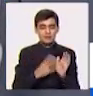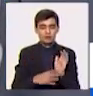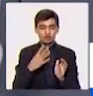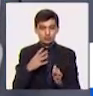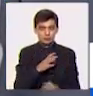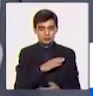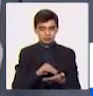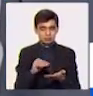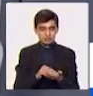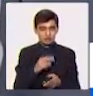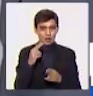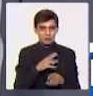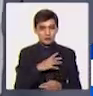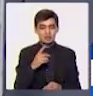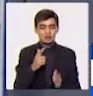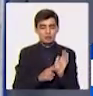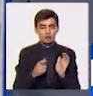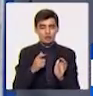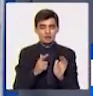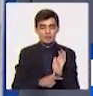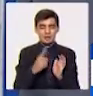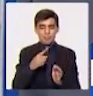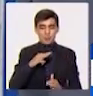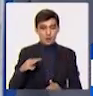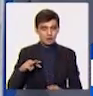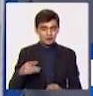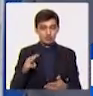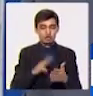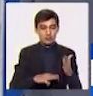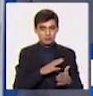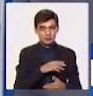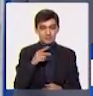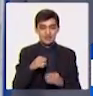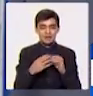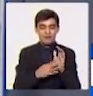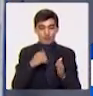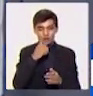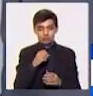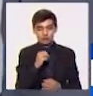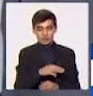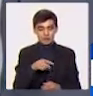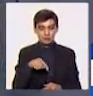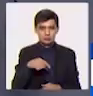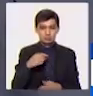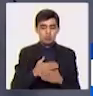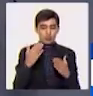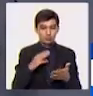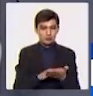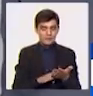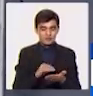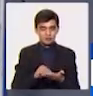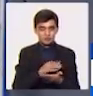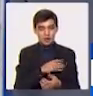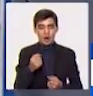жылда 71 миллион теңгеге айыппұл салынған. Алғашқы 2 айдың өзінде 2019 жылмен салыстырғанда 2,5 есе көп хаттама толтырдық. Ал жүргізушілер